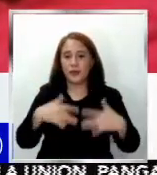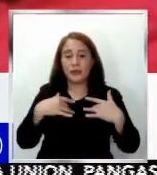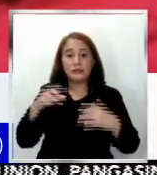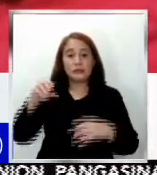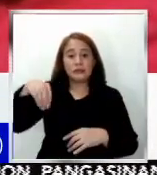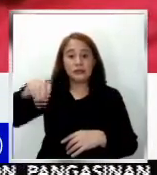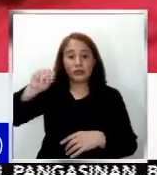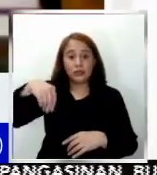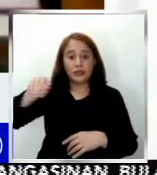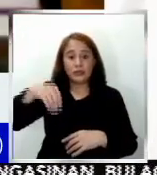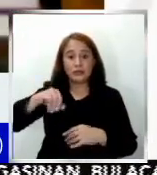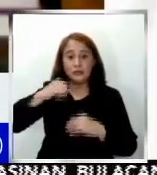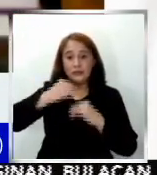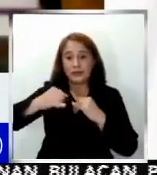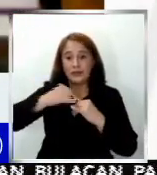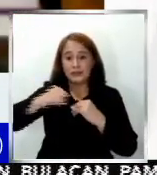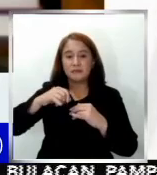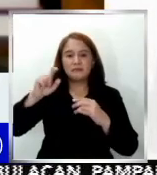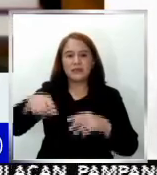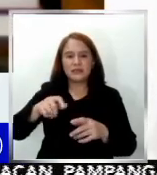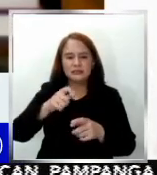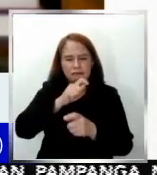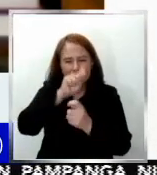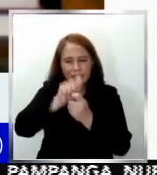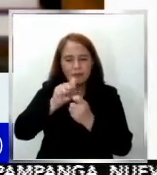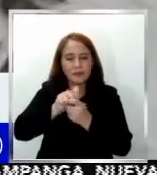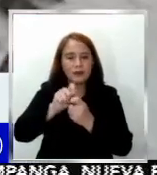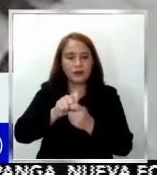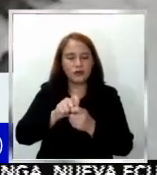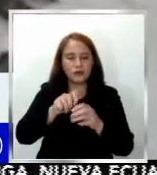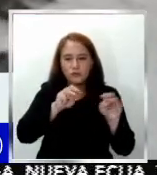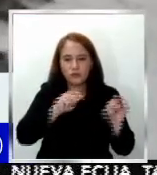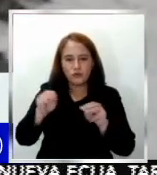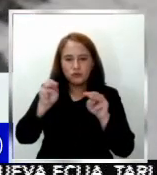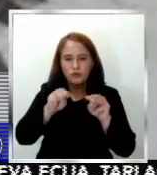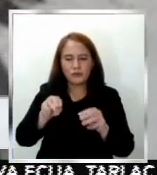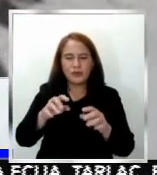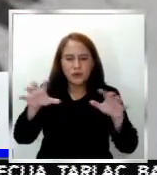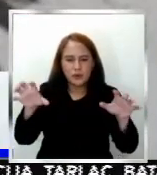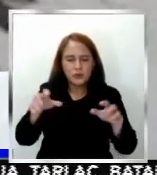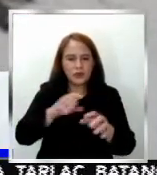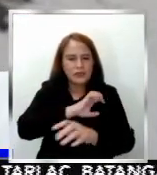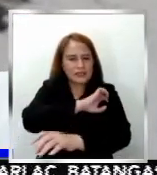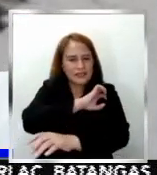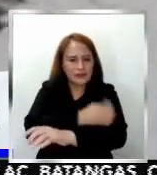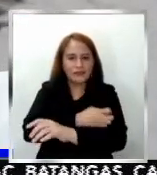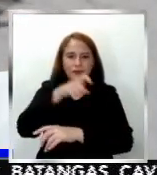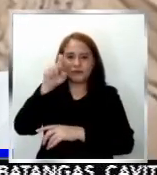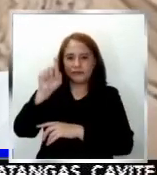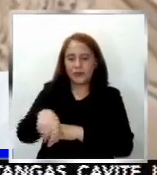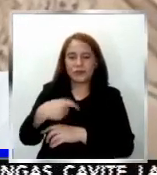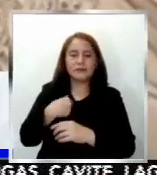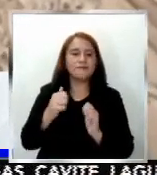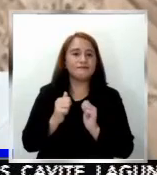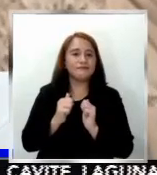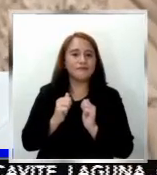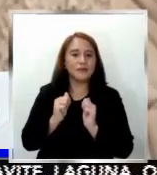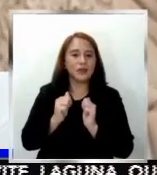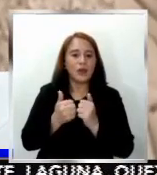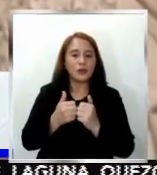precise ang mga moves mo eh. Make yung best effort. Kung ano man yung maliit natin na